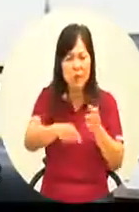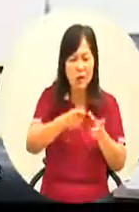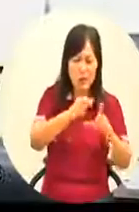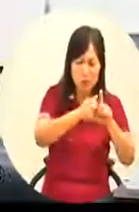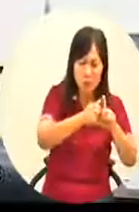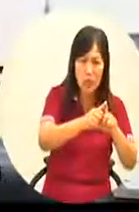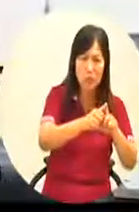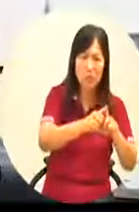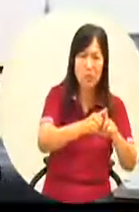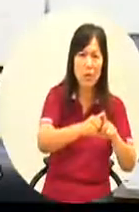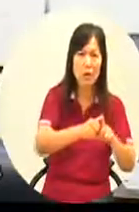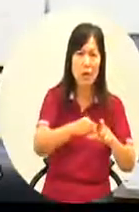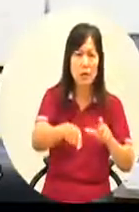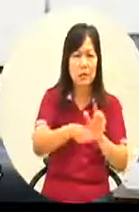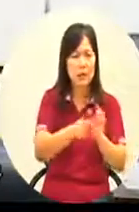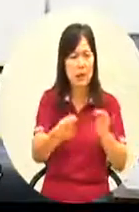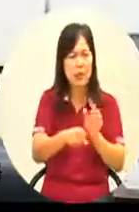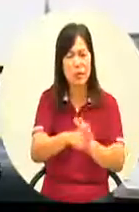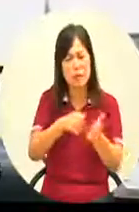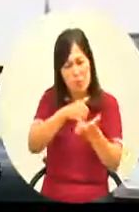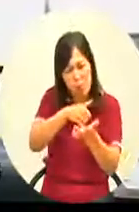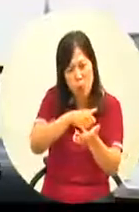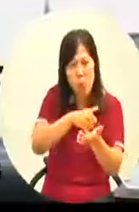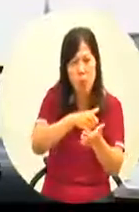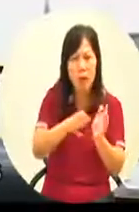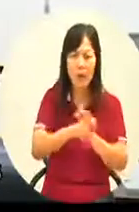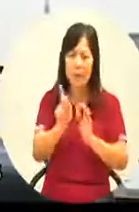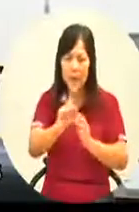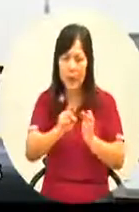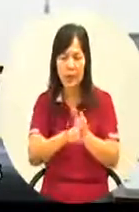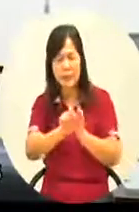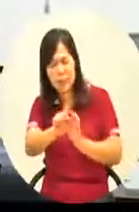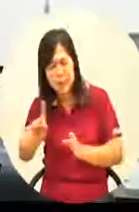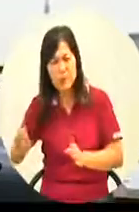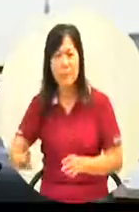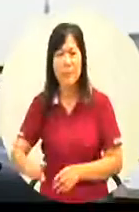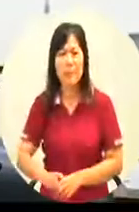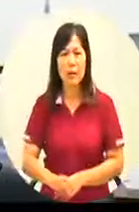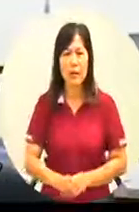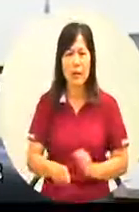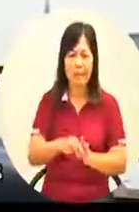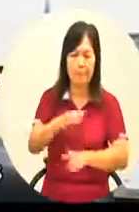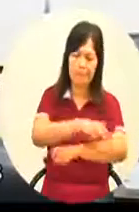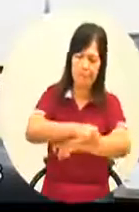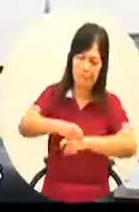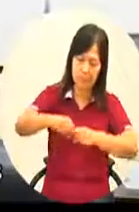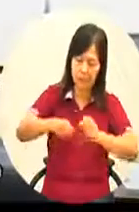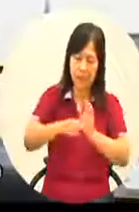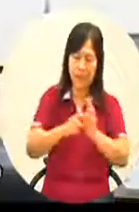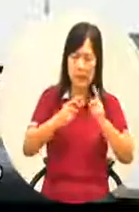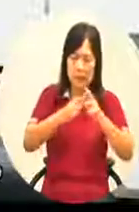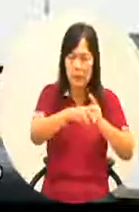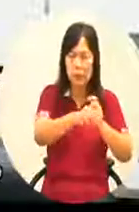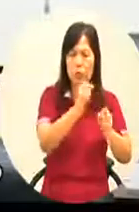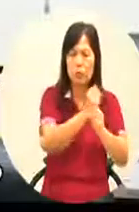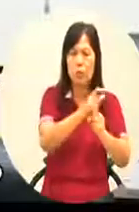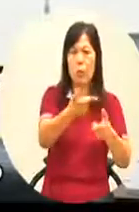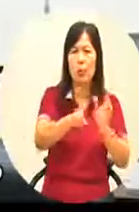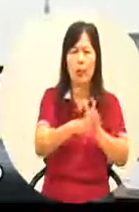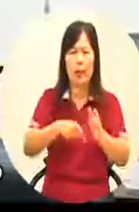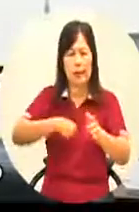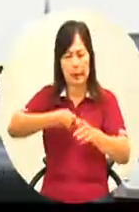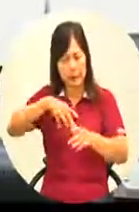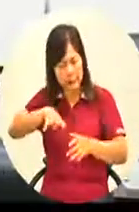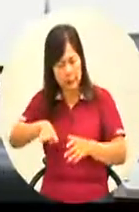区哦，这个什么我比较弱，所以我就怎样把它怎样哦，都设计用人为的那个不好，应该是用自然